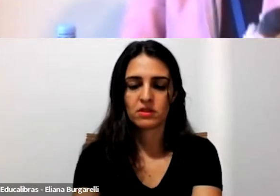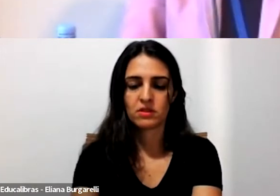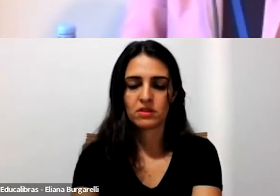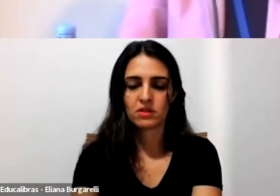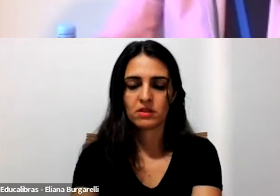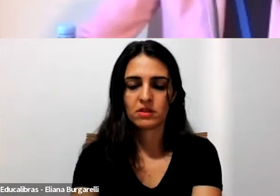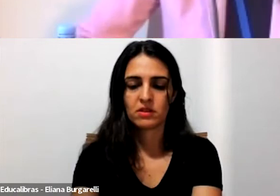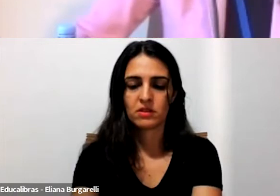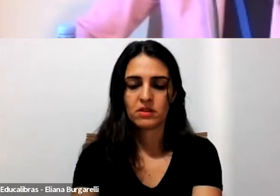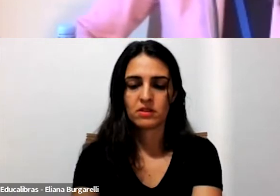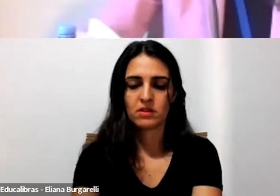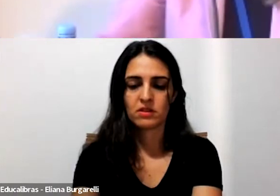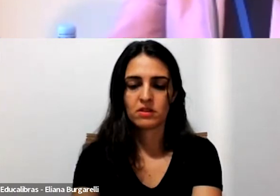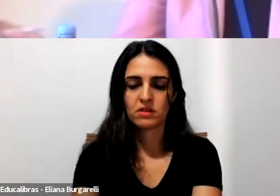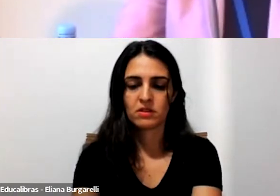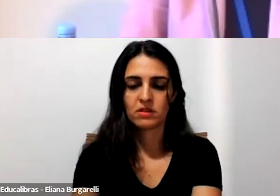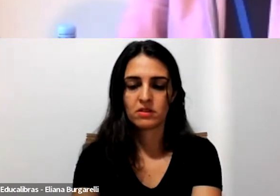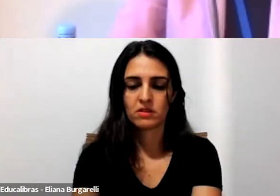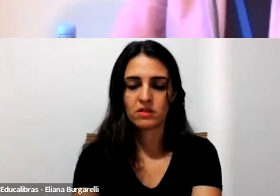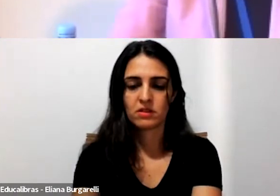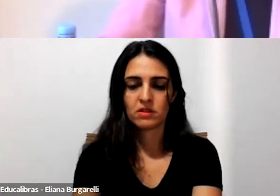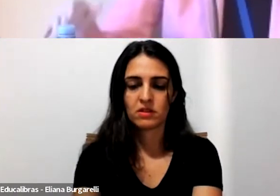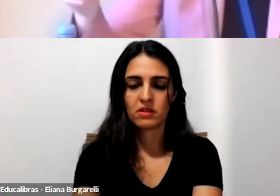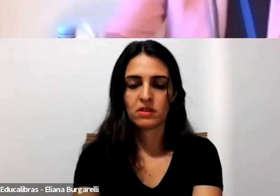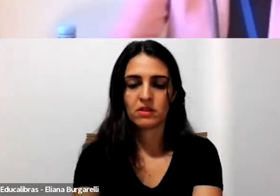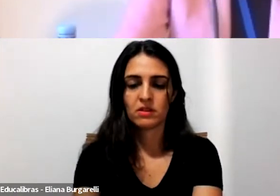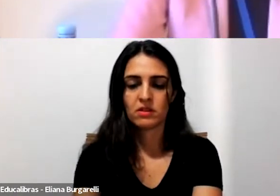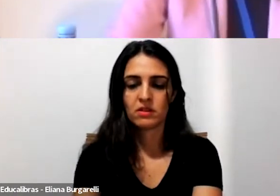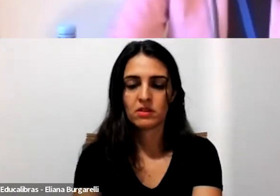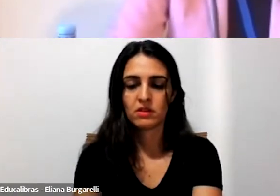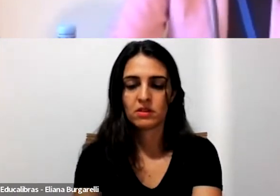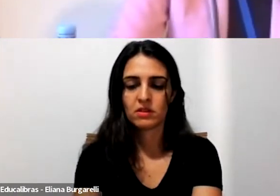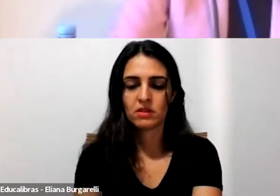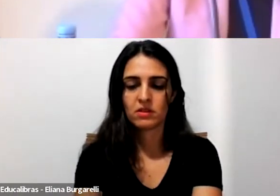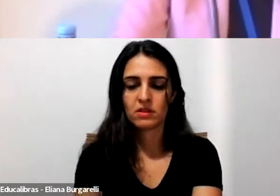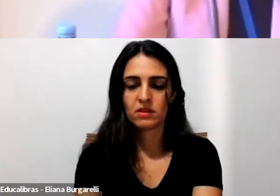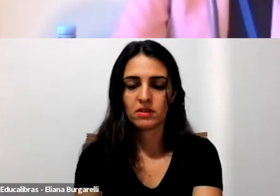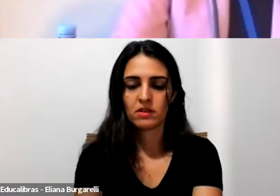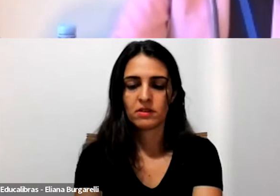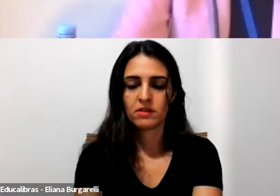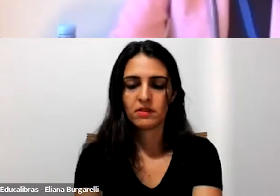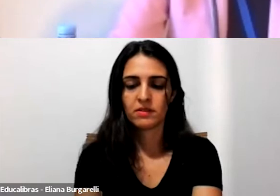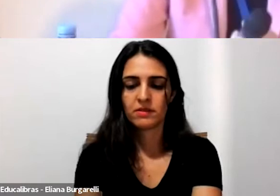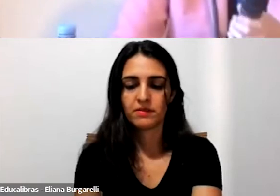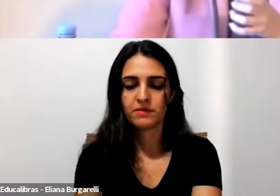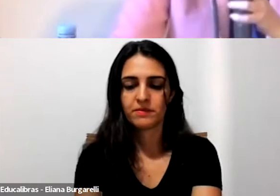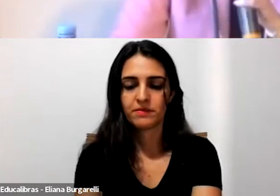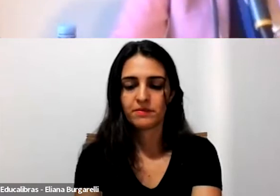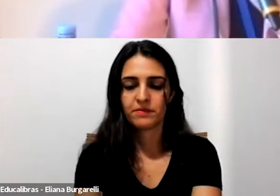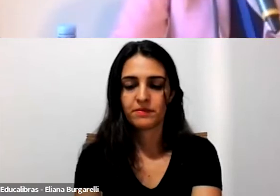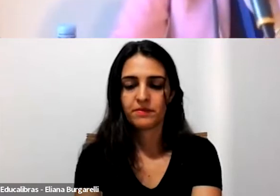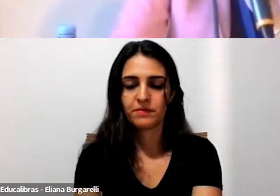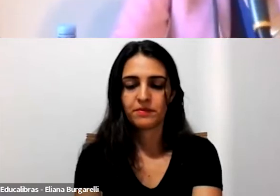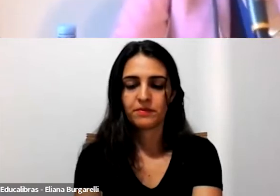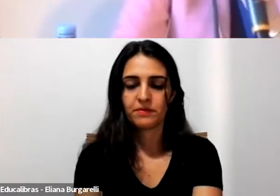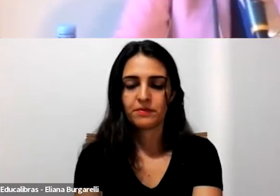je vous propose, on n'a pas encore reçu le message de Sonia qui est arrivée très tard, donc qui est encore en train de télécharger, Sonia Guajajara, donc qui est au programme, qui